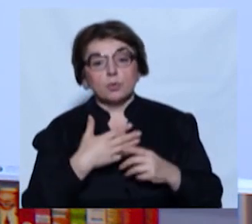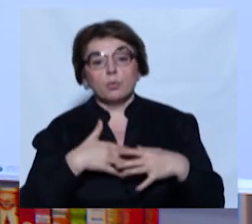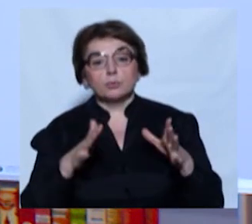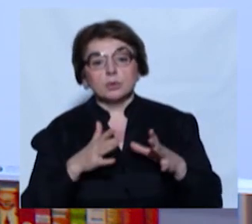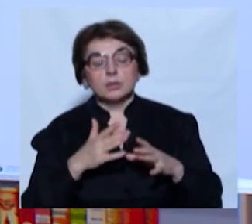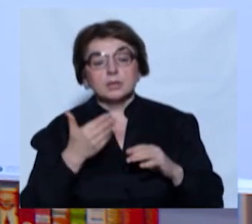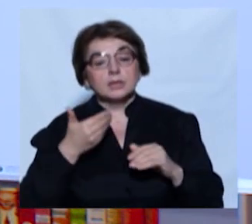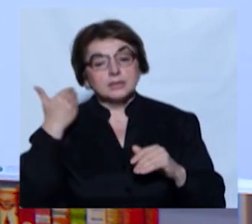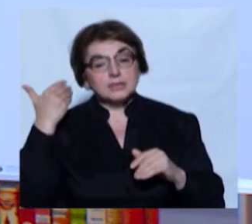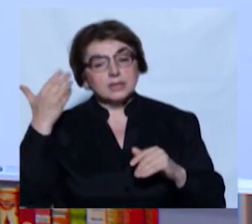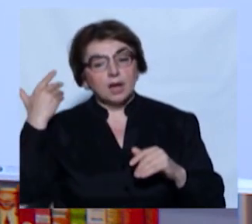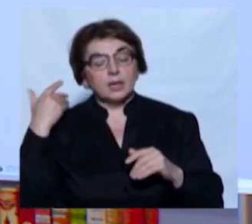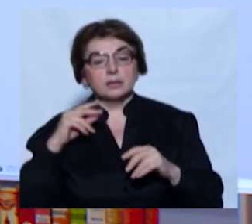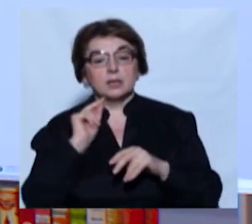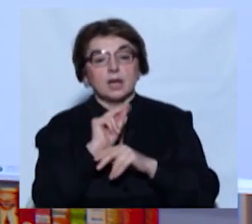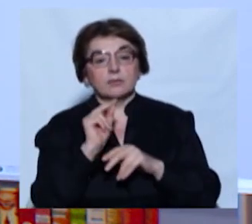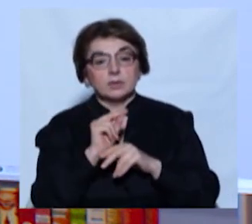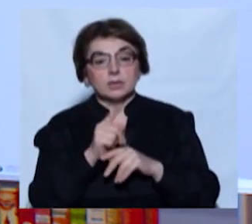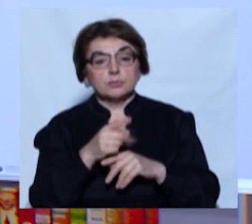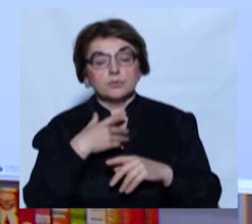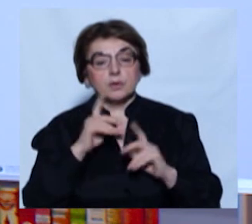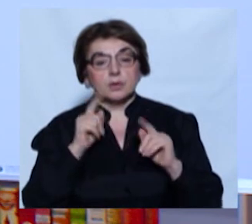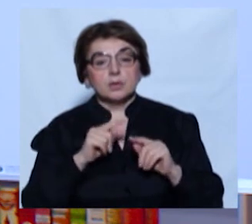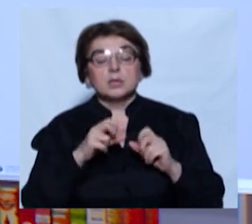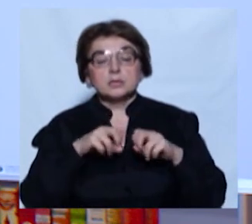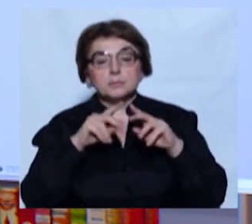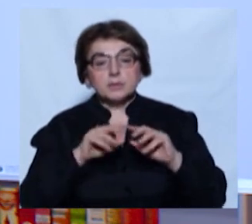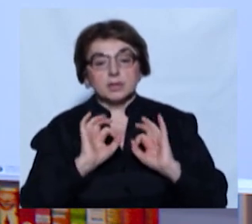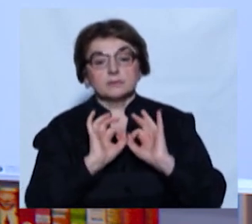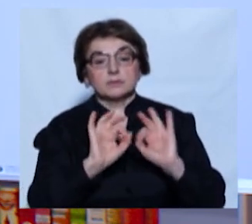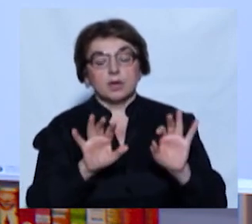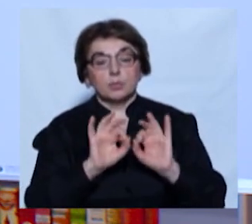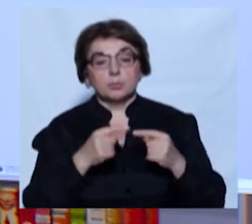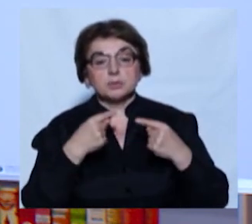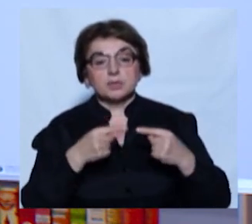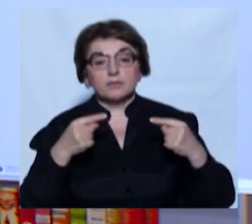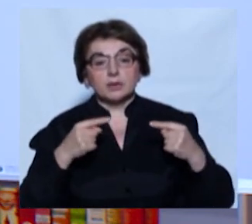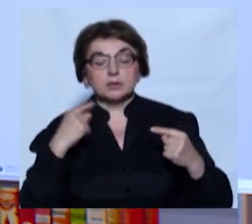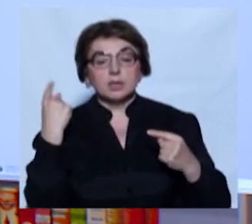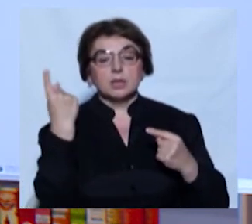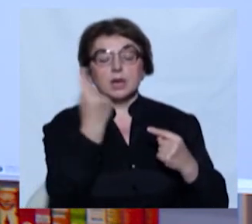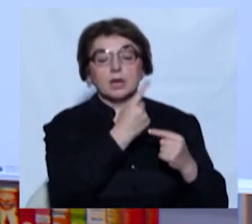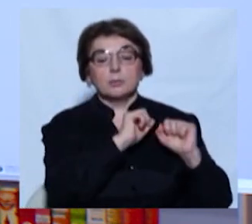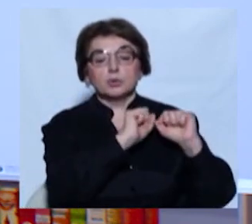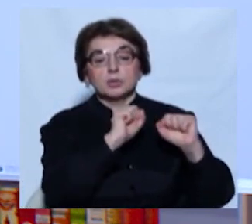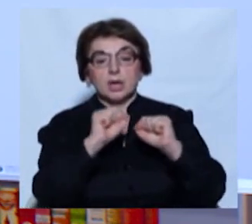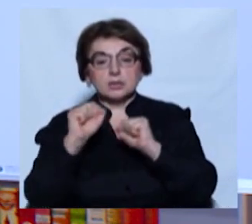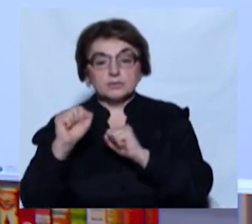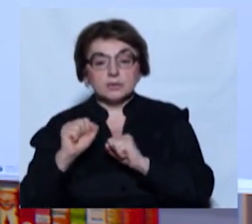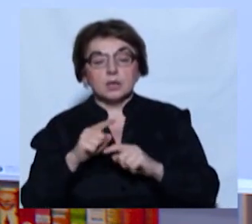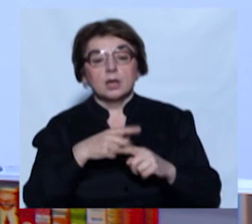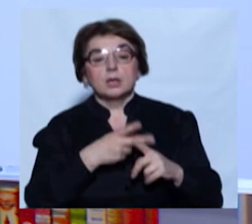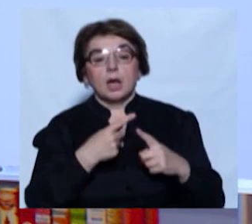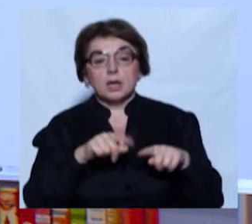უფრო წინარე თემებს და წინა გაკვეთილებს, ჩვენ ხაზგასმით ვსაუბრობდით სხვადასხვა გარემოს დაცვით ღონისძიებებზე,